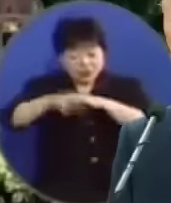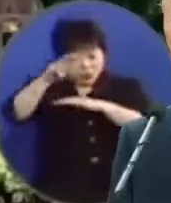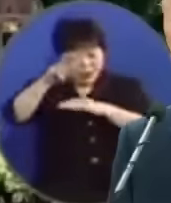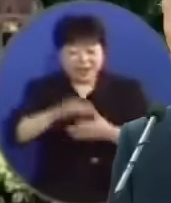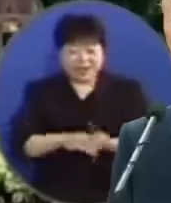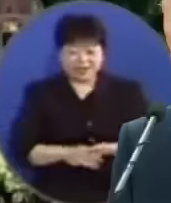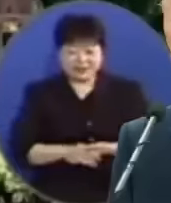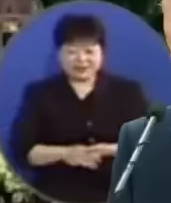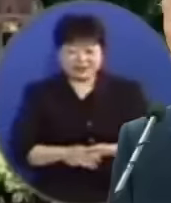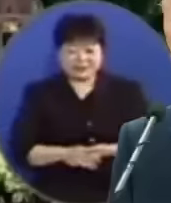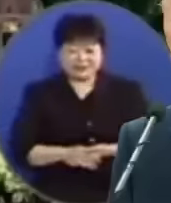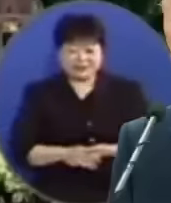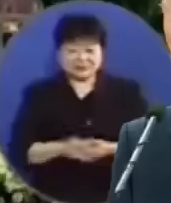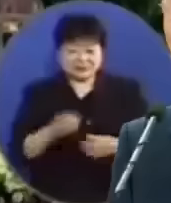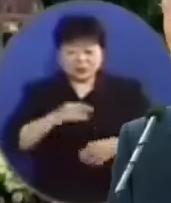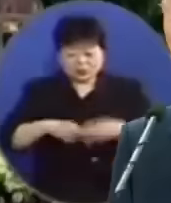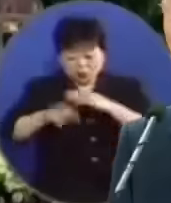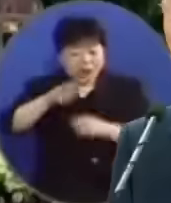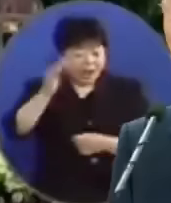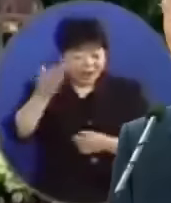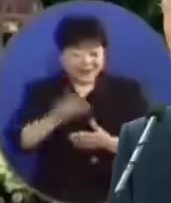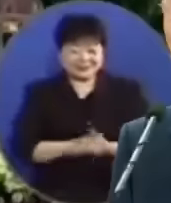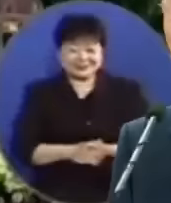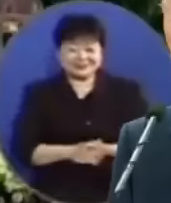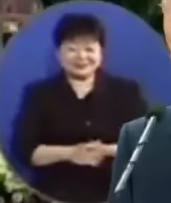정신없이 부둥거리며 쫓겨나가는 것입니다.